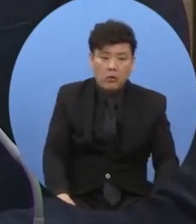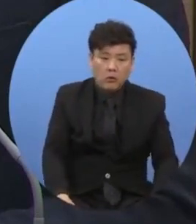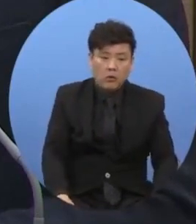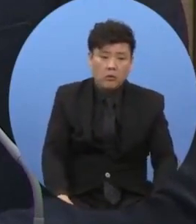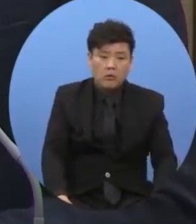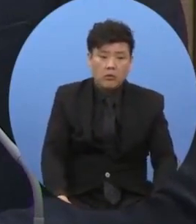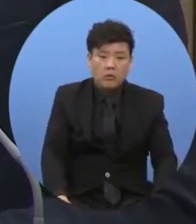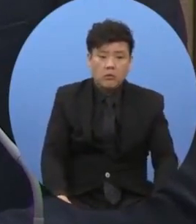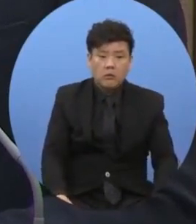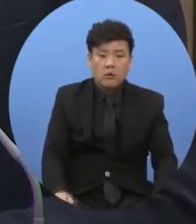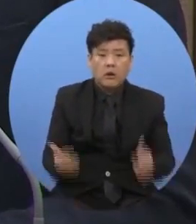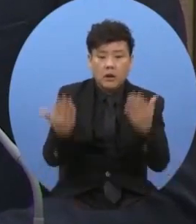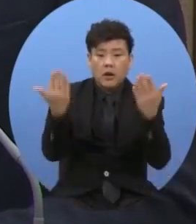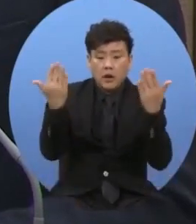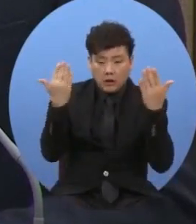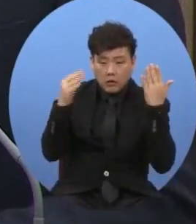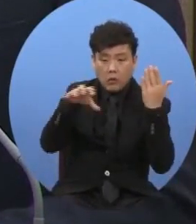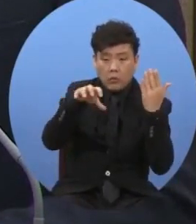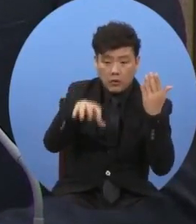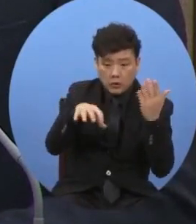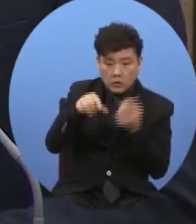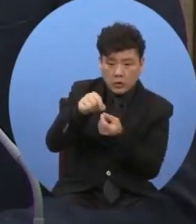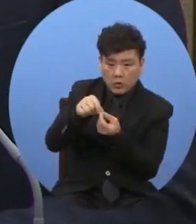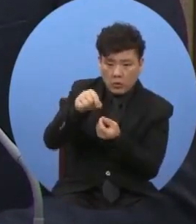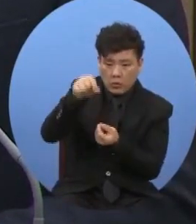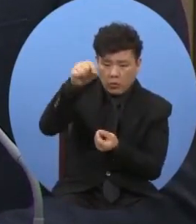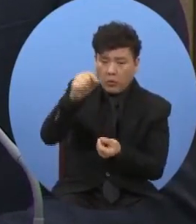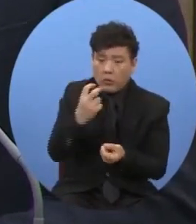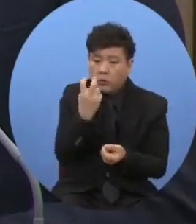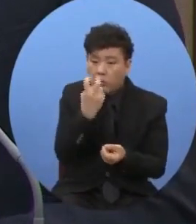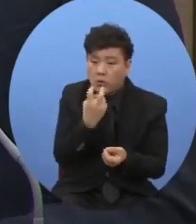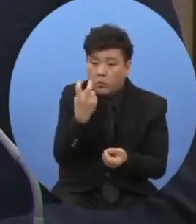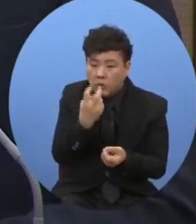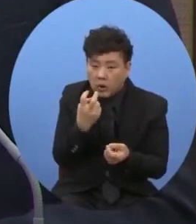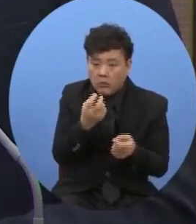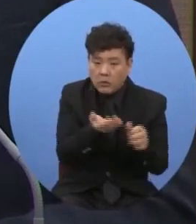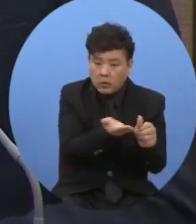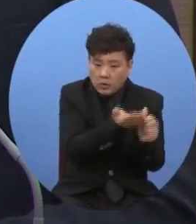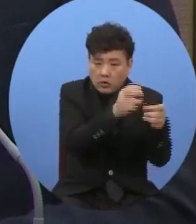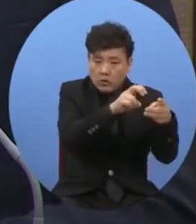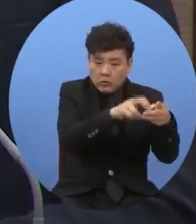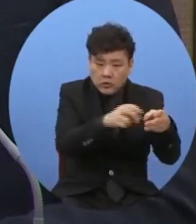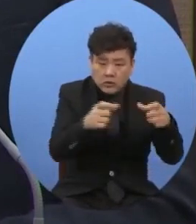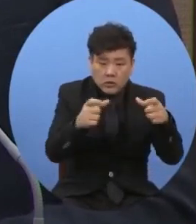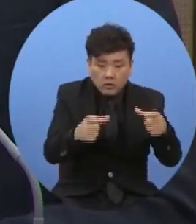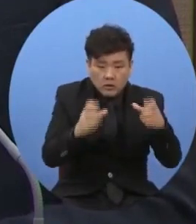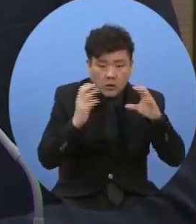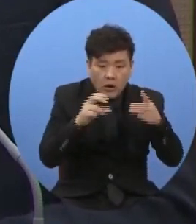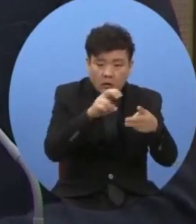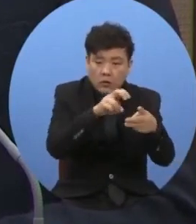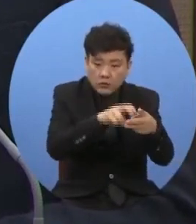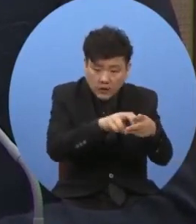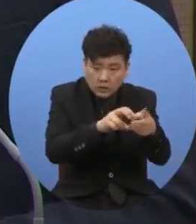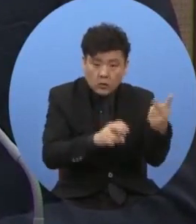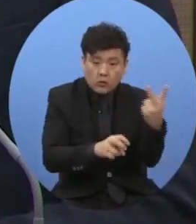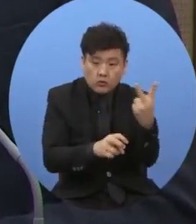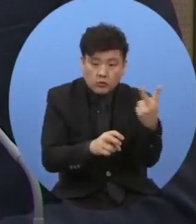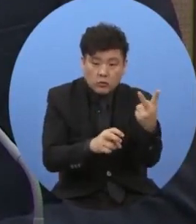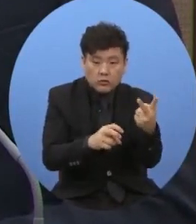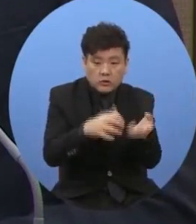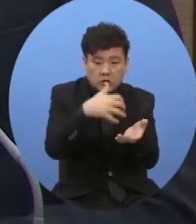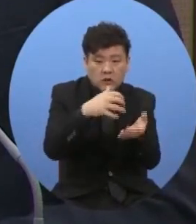있겠죠. 아무래도 학교에서 오랫동안 학생들을 붙들어 놓고 있게 되면 기움센터나 지역아동센터에 오는 학생 수가 아무래도 줄어들 수밖에